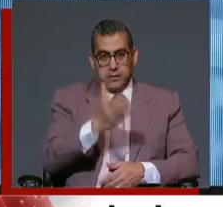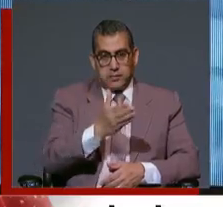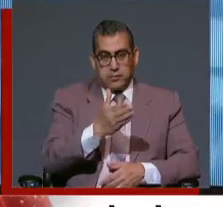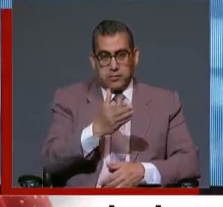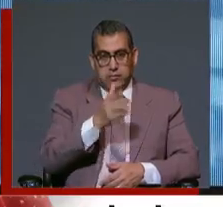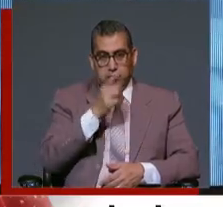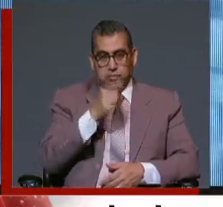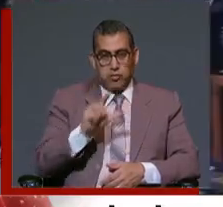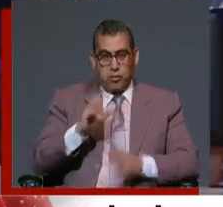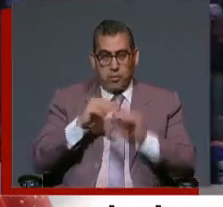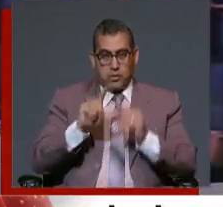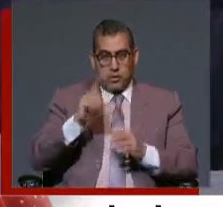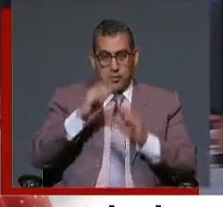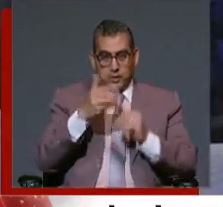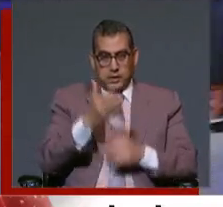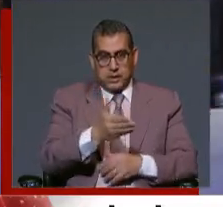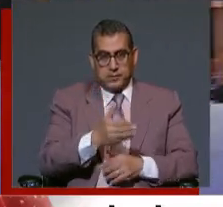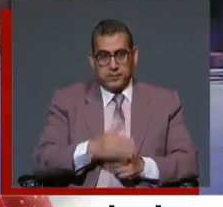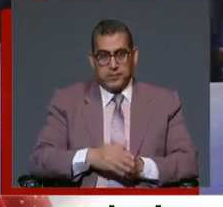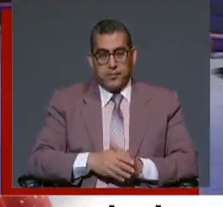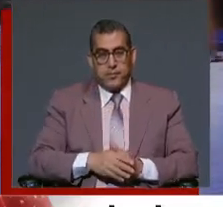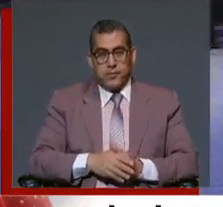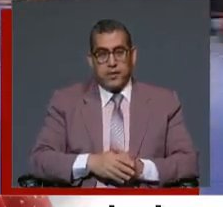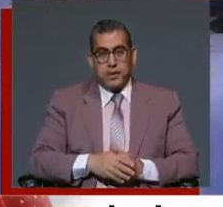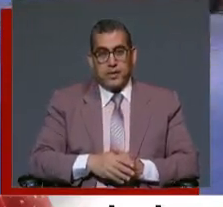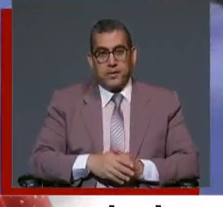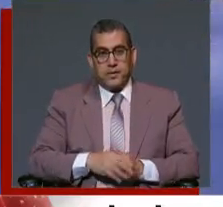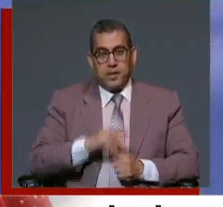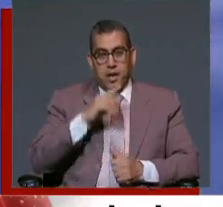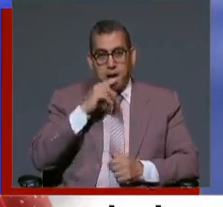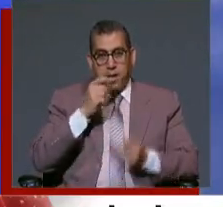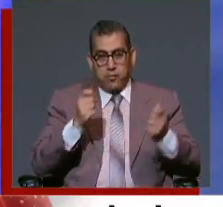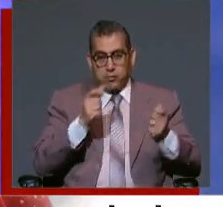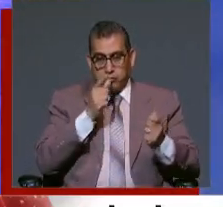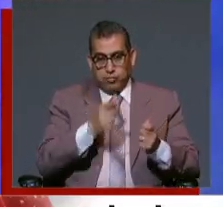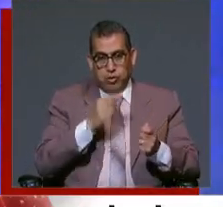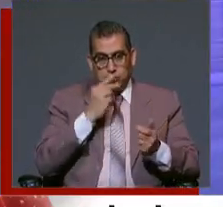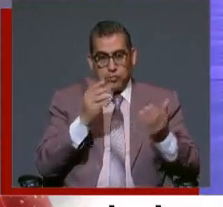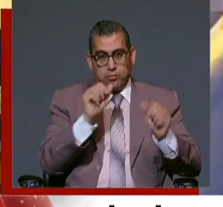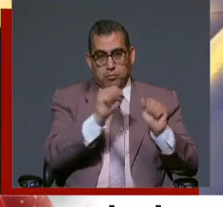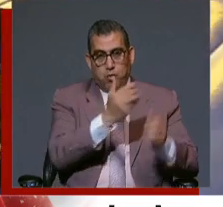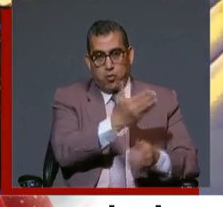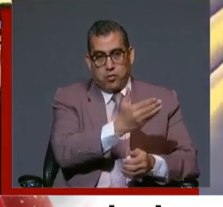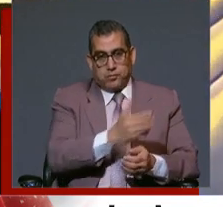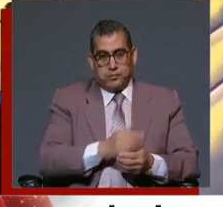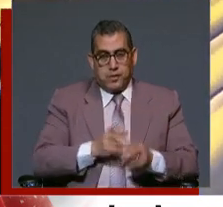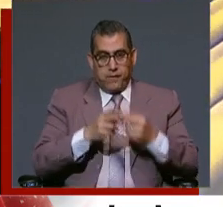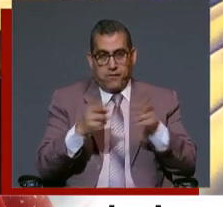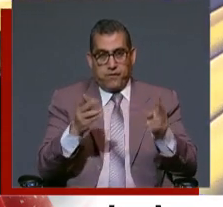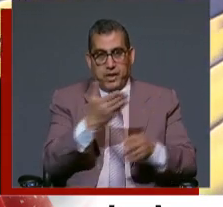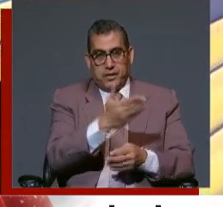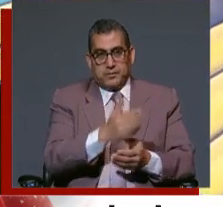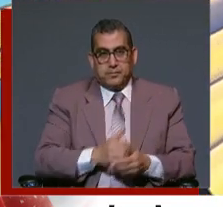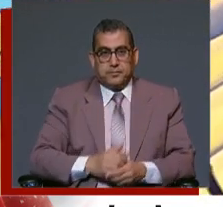رئيس جمهورية مصر العربية ليقدم لنا كلمته الافتتاحية.